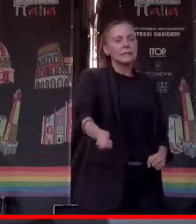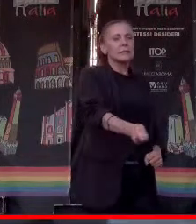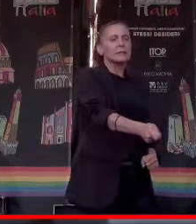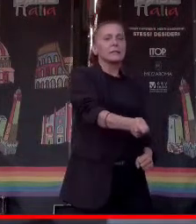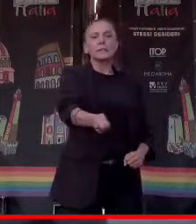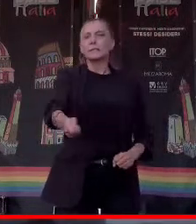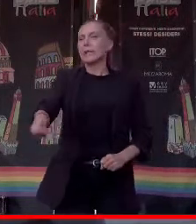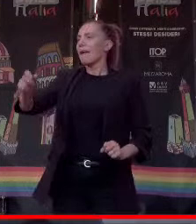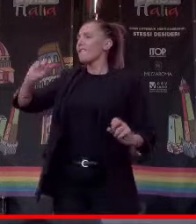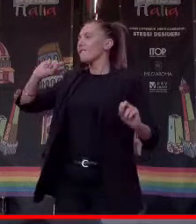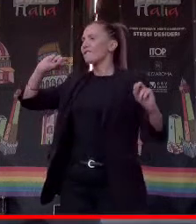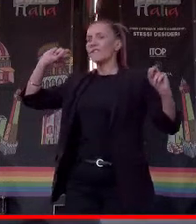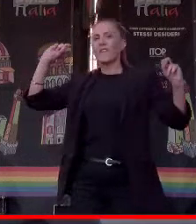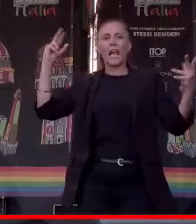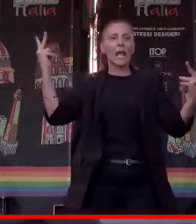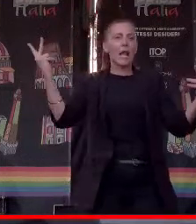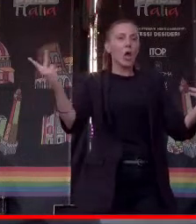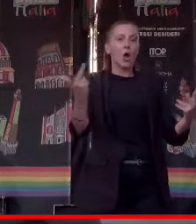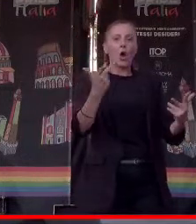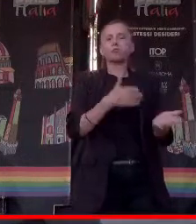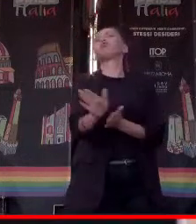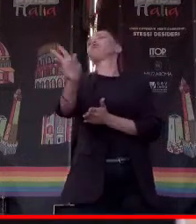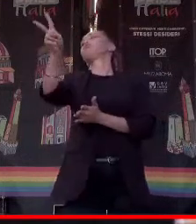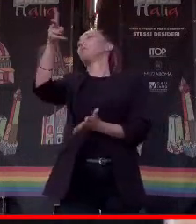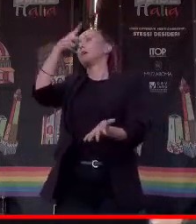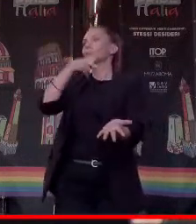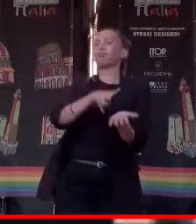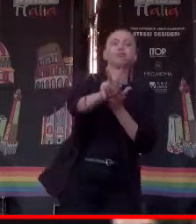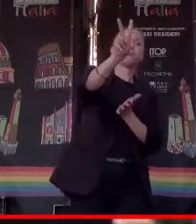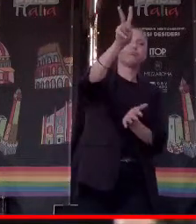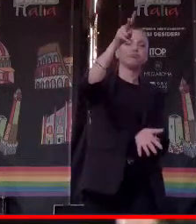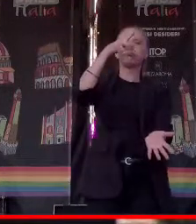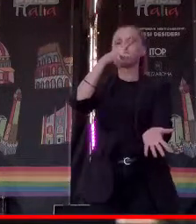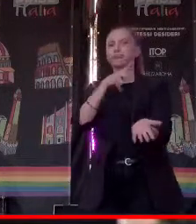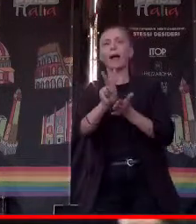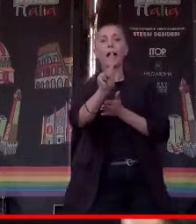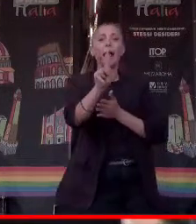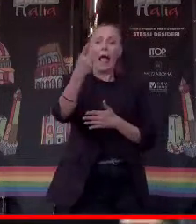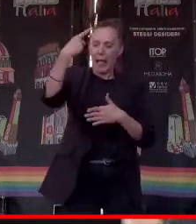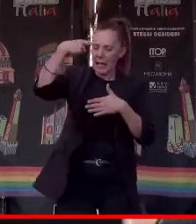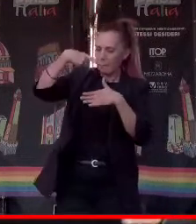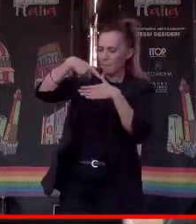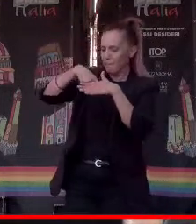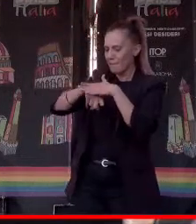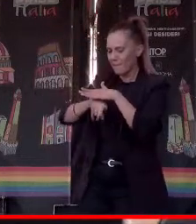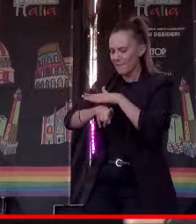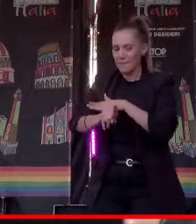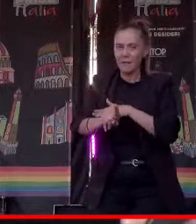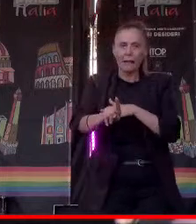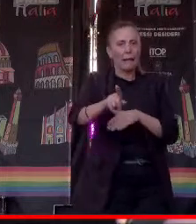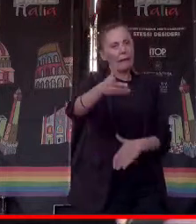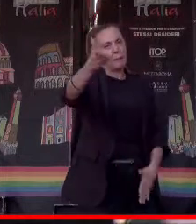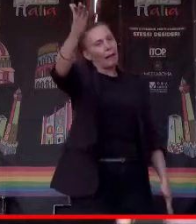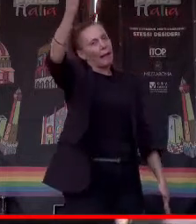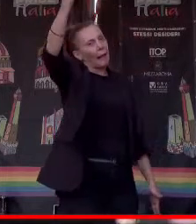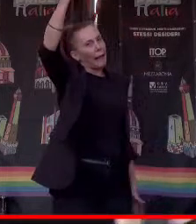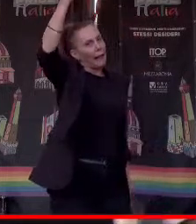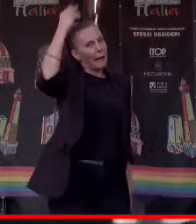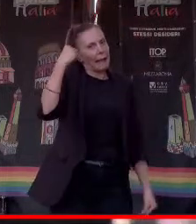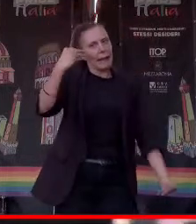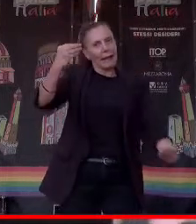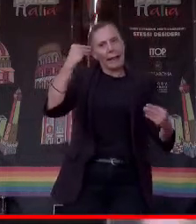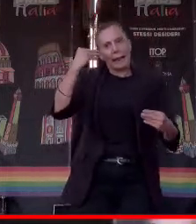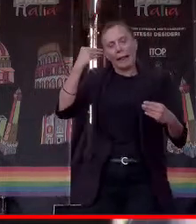hanno veloci so scivoloni, e poi la metro fammi il favore, non ha